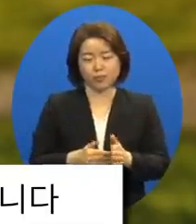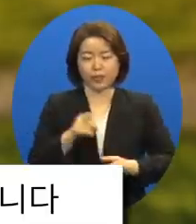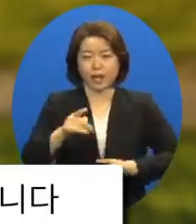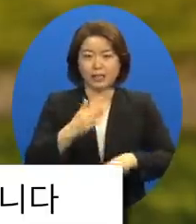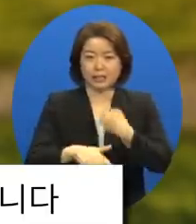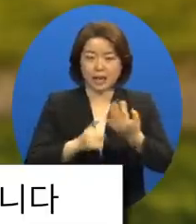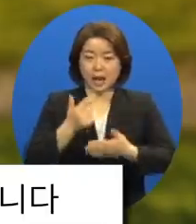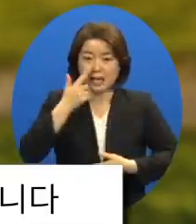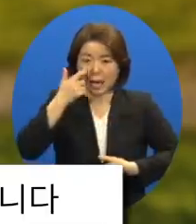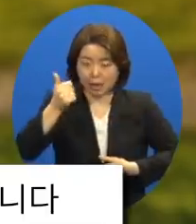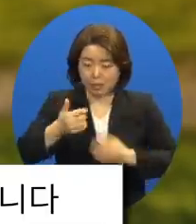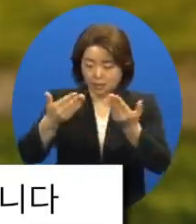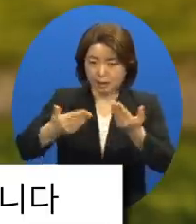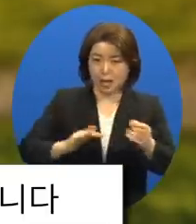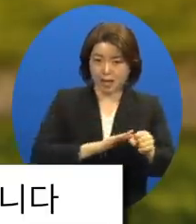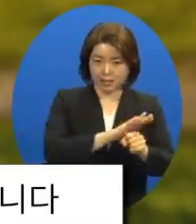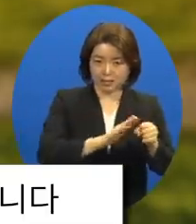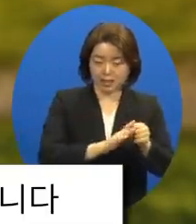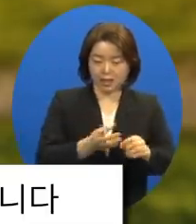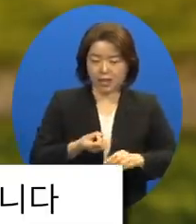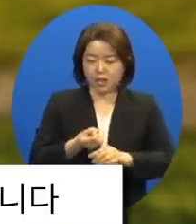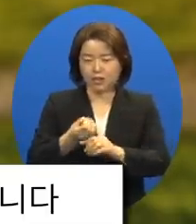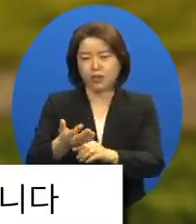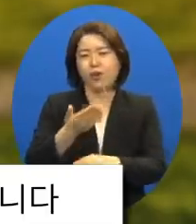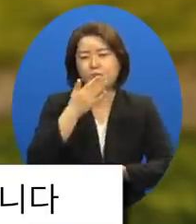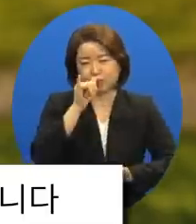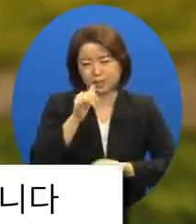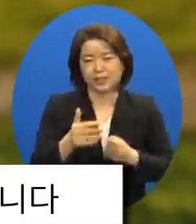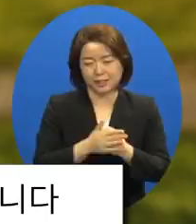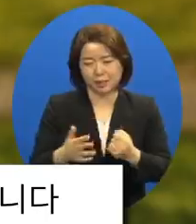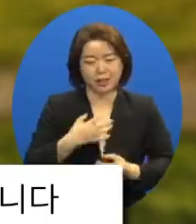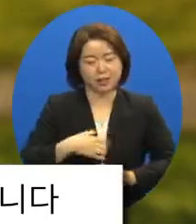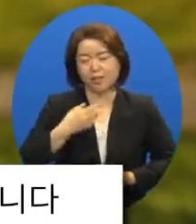그 하나님 아버지께 받은 사랑을 전해 줄 수 있기 때문입니다